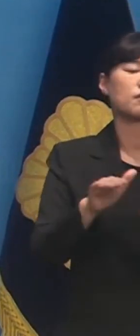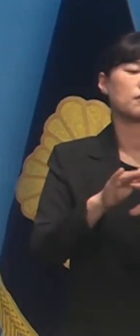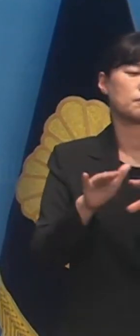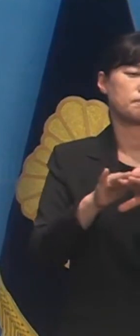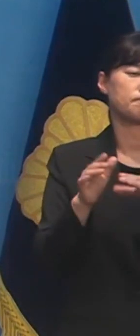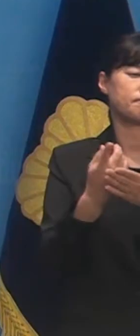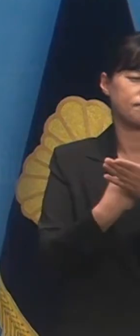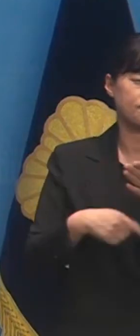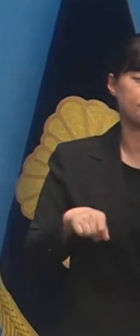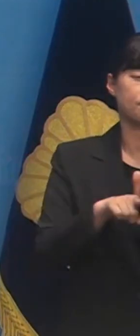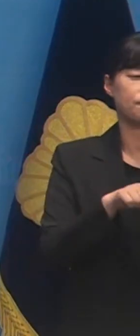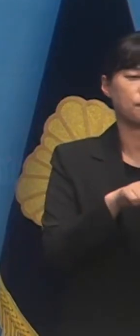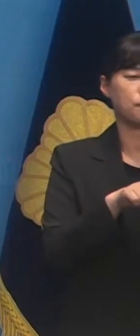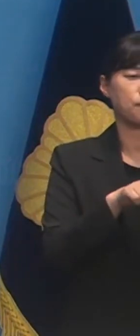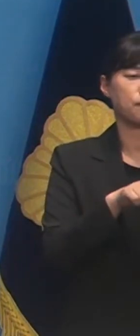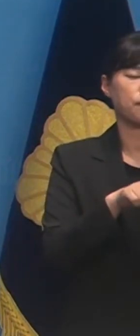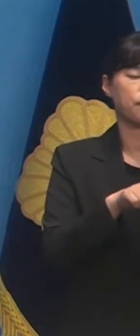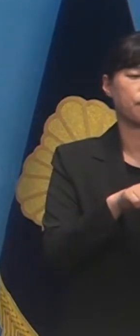해결하기 위해서